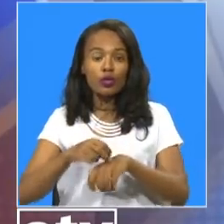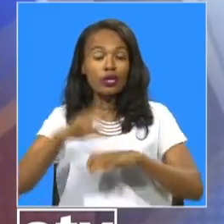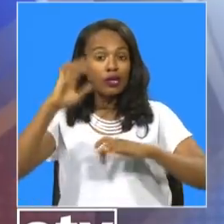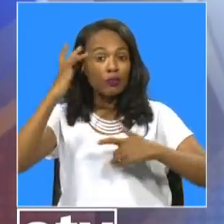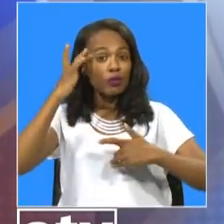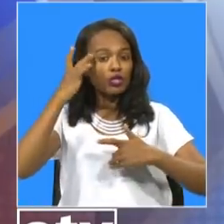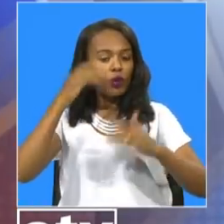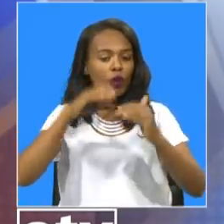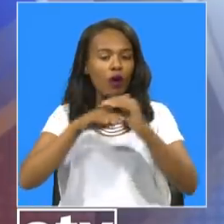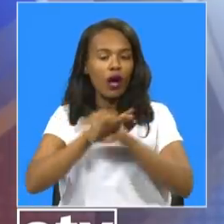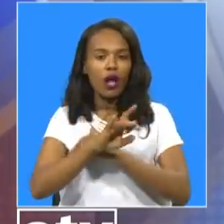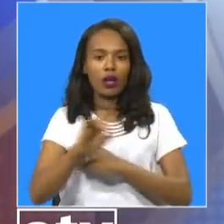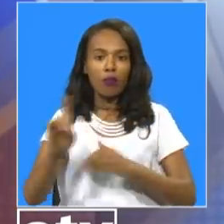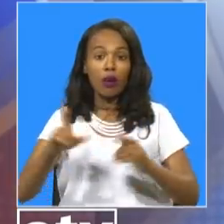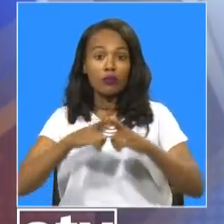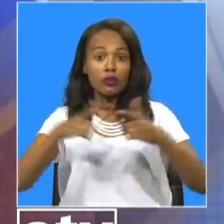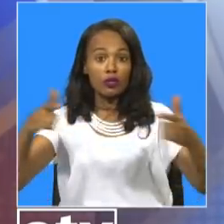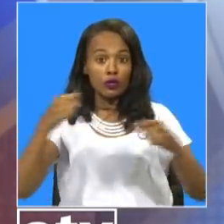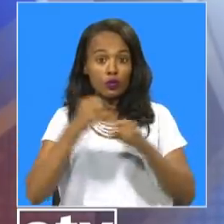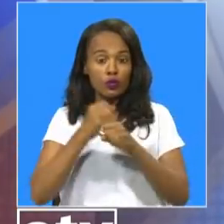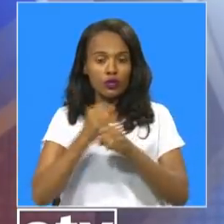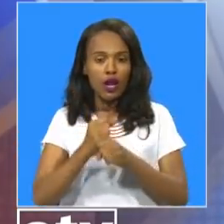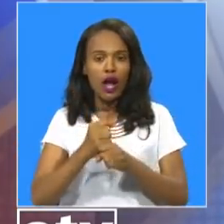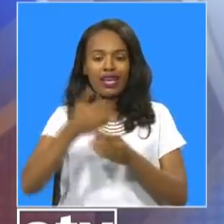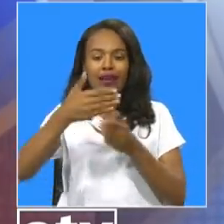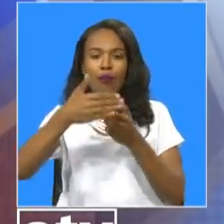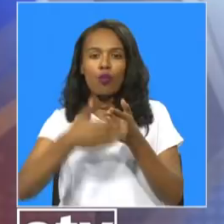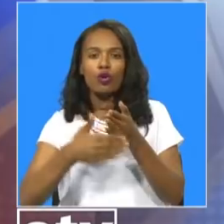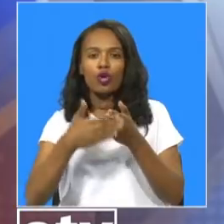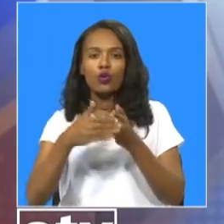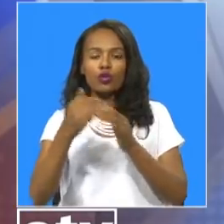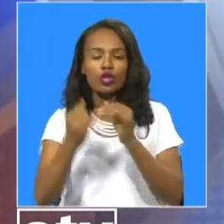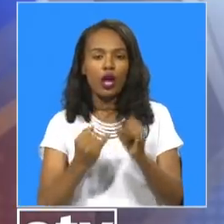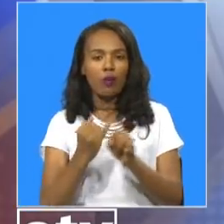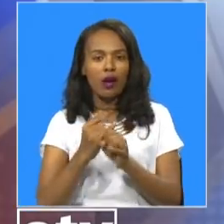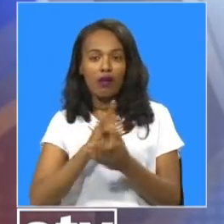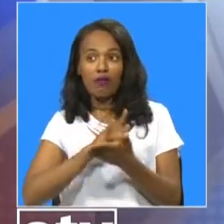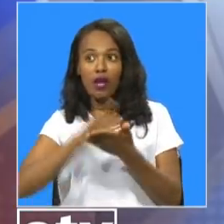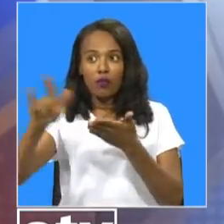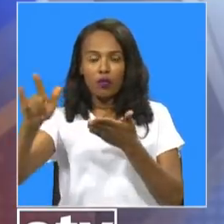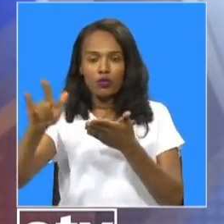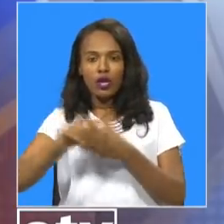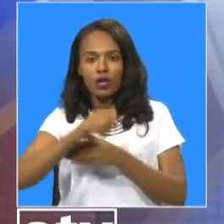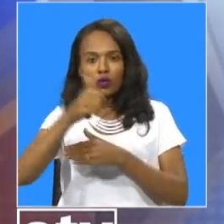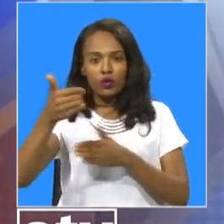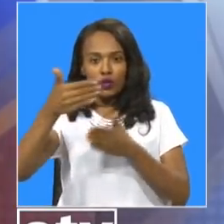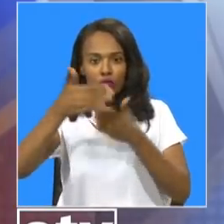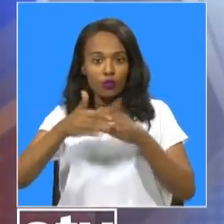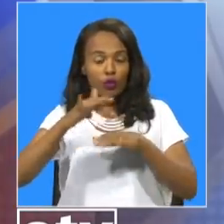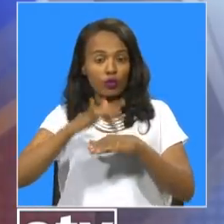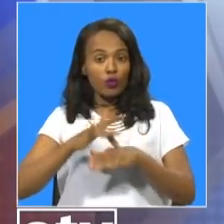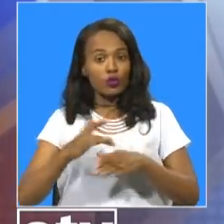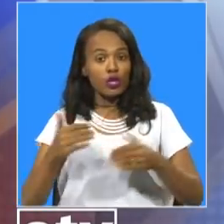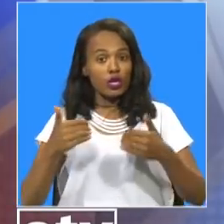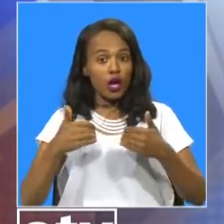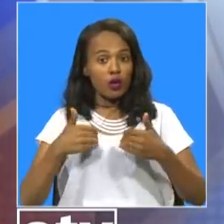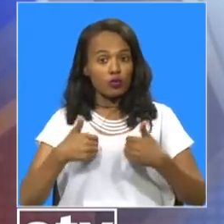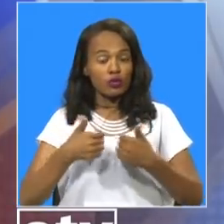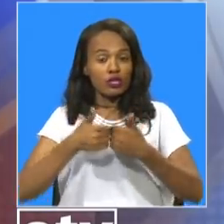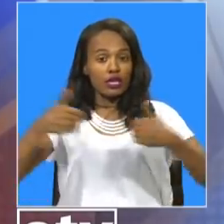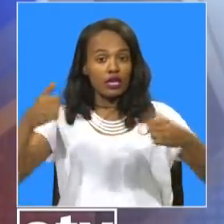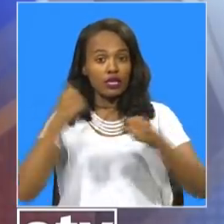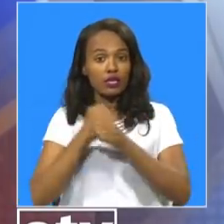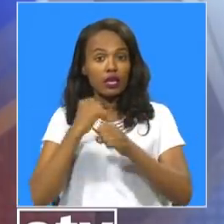በሽታው አልገባም። ትልቁ ስራ የቦርደሮች በተለይ ከአለም አቀፍ ኤርፖርት ላይ እንደዚሁም ሌሎችን ቦርደሮች ላይ ያሉትን የልየታ